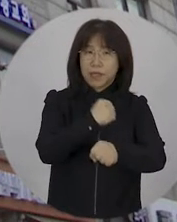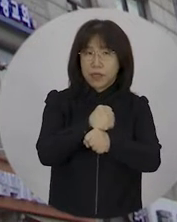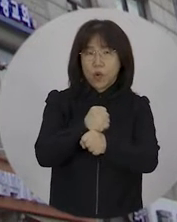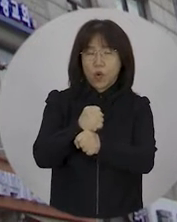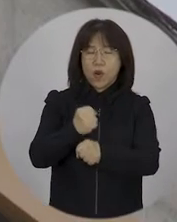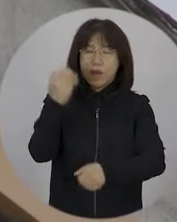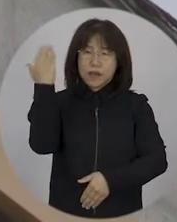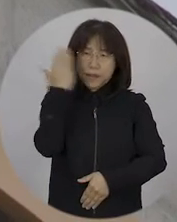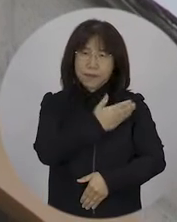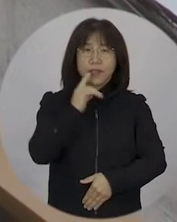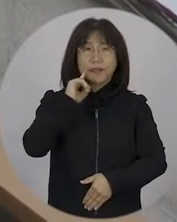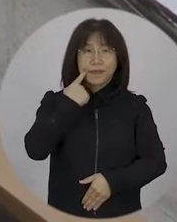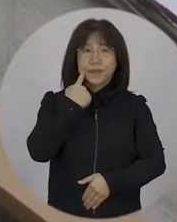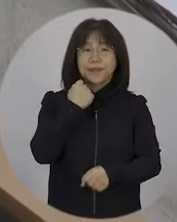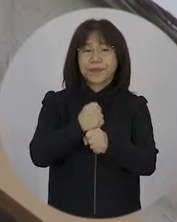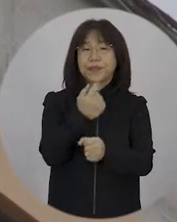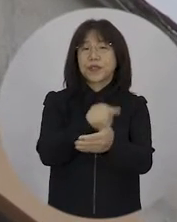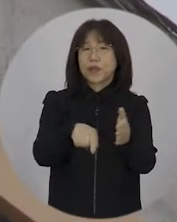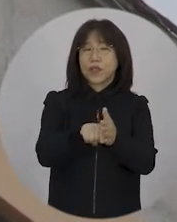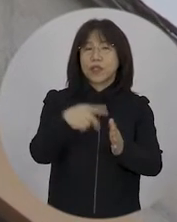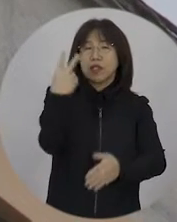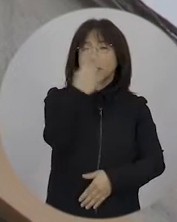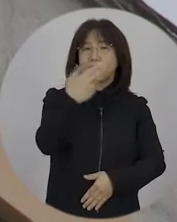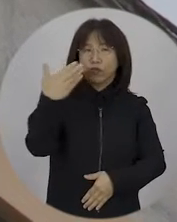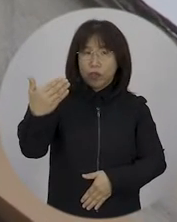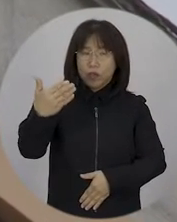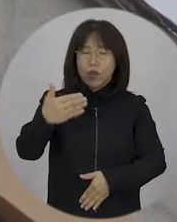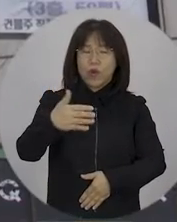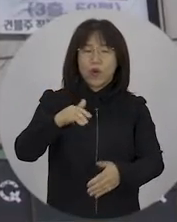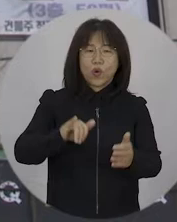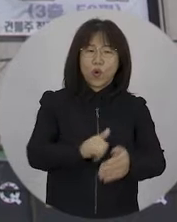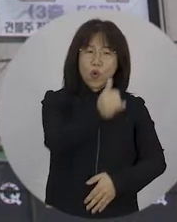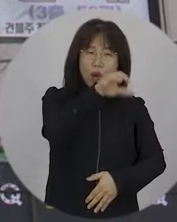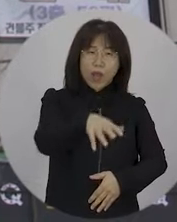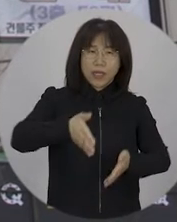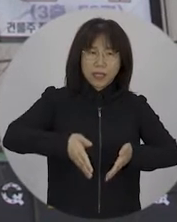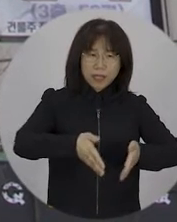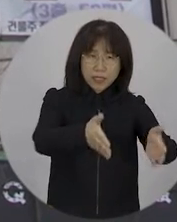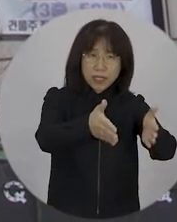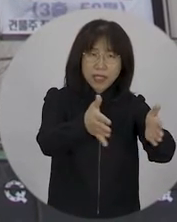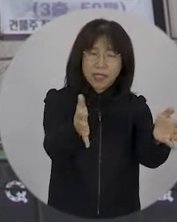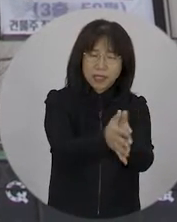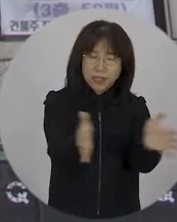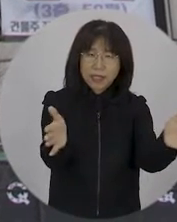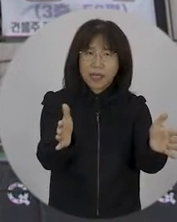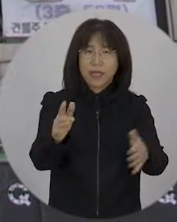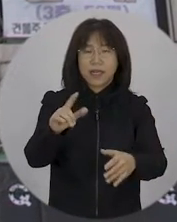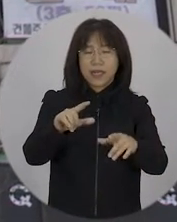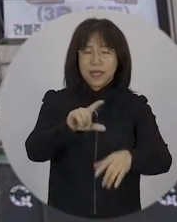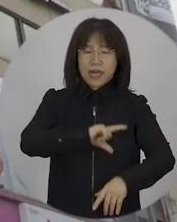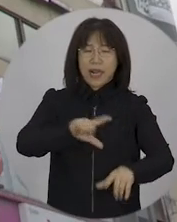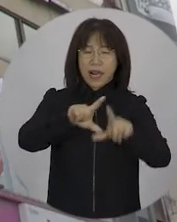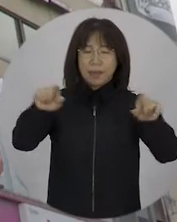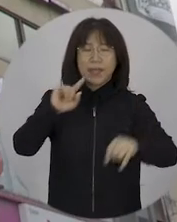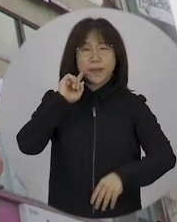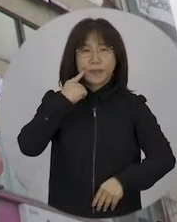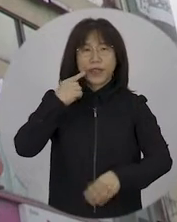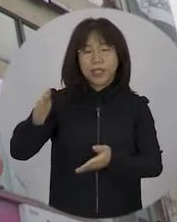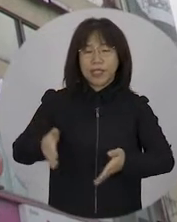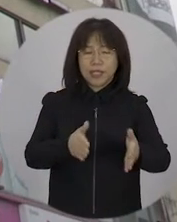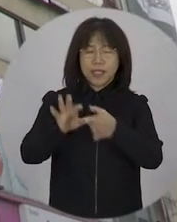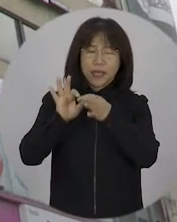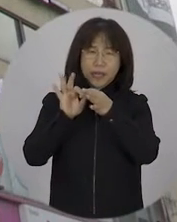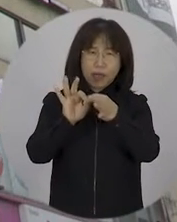거리 미관 향상을 위해 지난 2009년 공항 대로 를 시작으로 간판이 아름다운 거리 조성 사업을 지속적으로